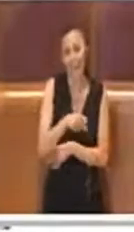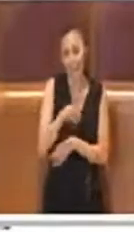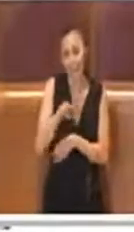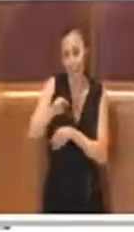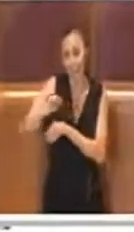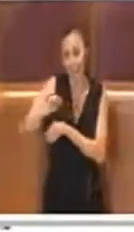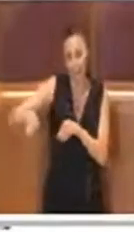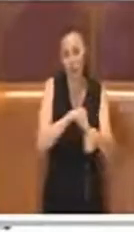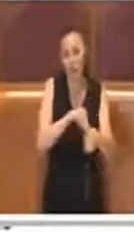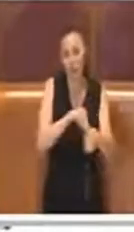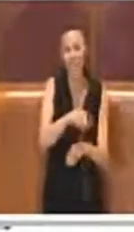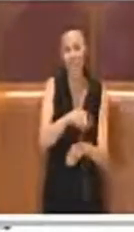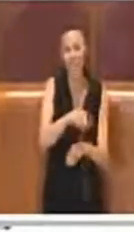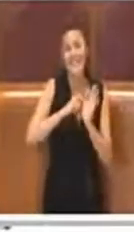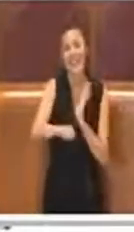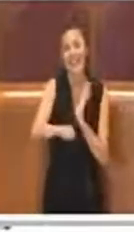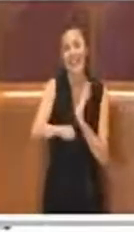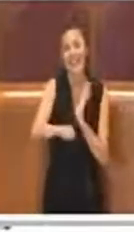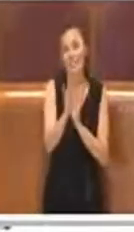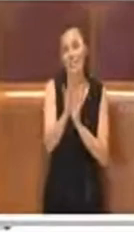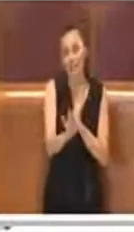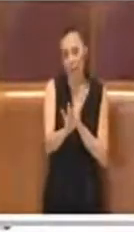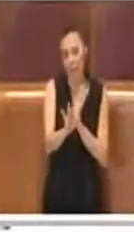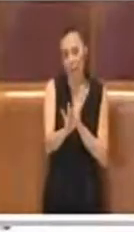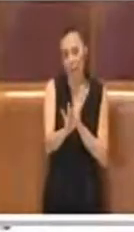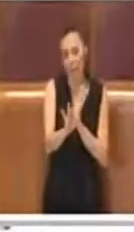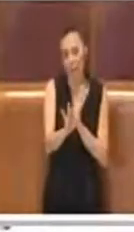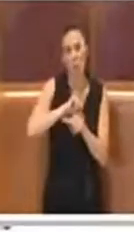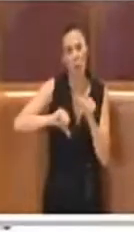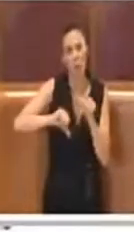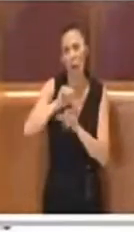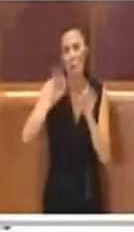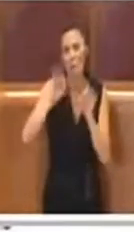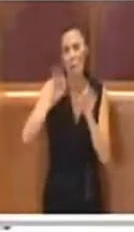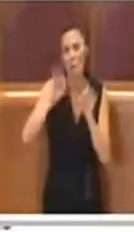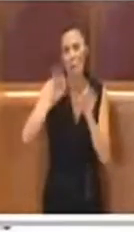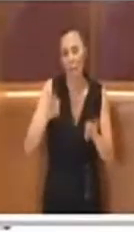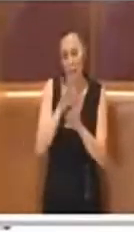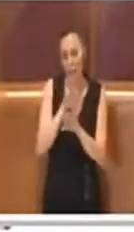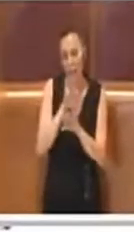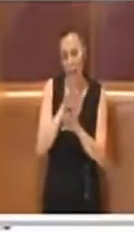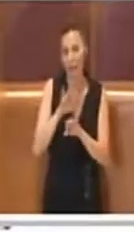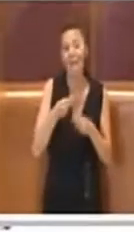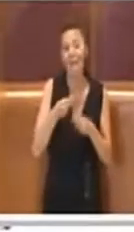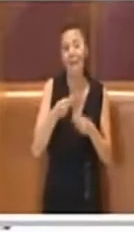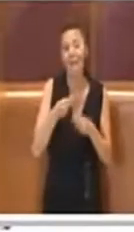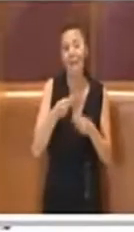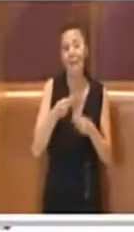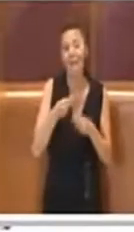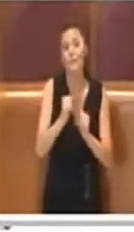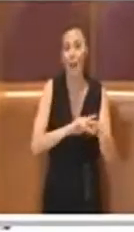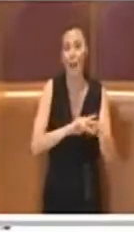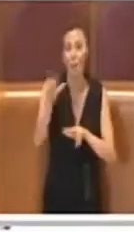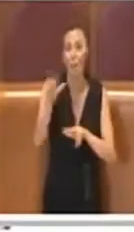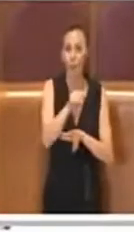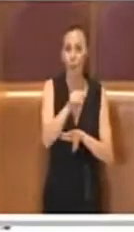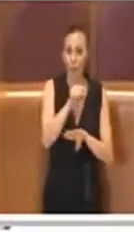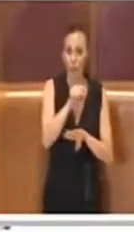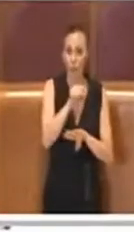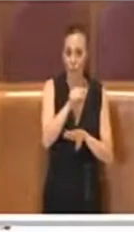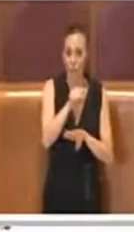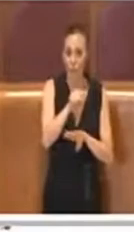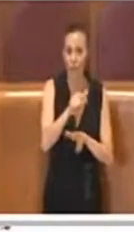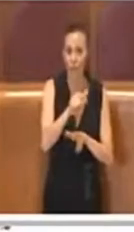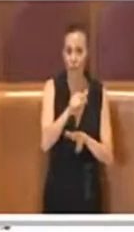ripeto, a saldo zero, a saldo invariato, che però consentiranno al municipio di poter